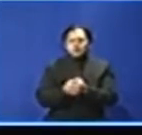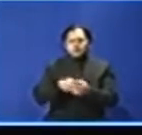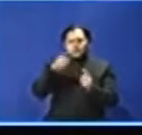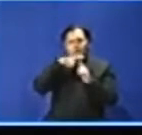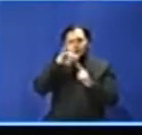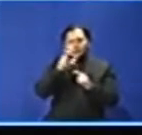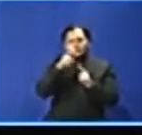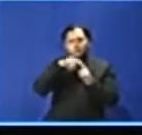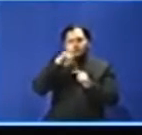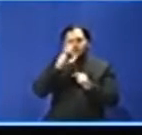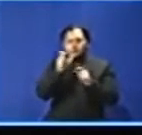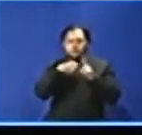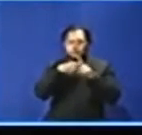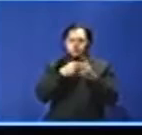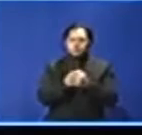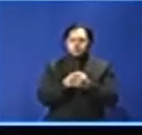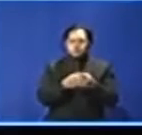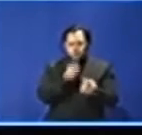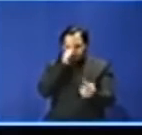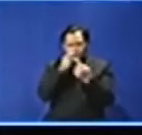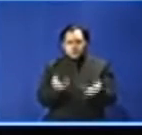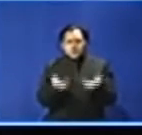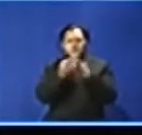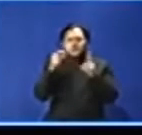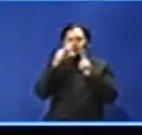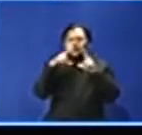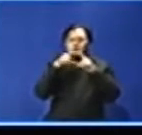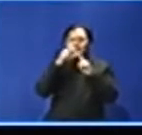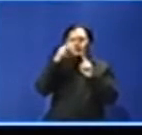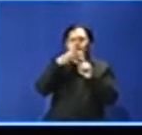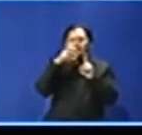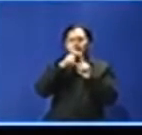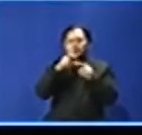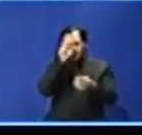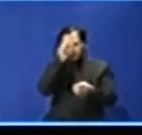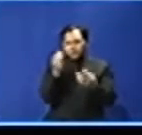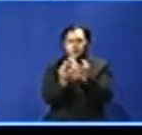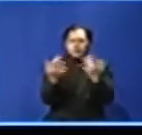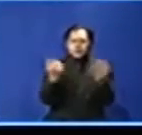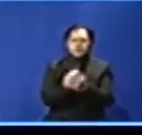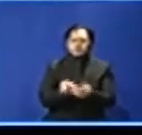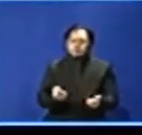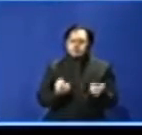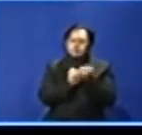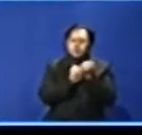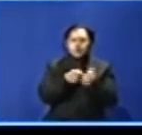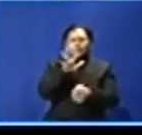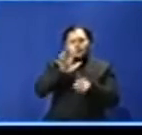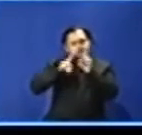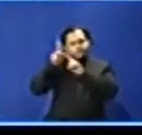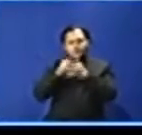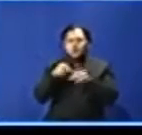cucu Sunaryo mm dengan mengusung visi APBD untuk rakyat diusung oleh lima partai politik